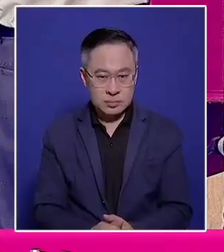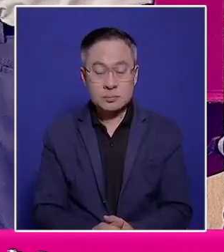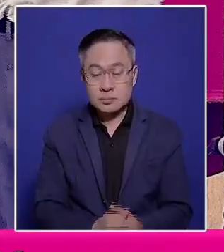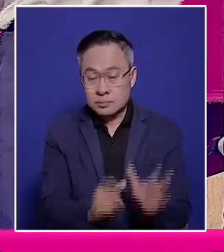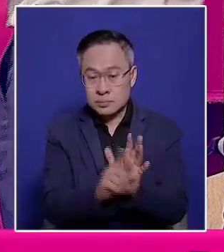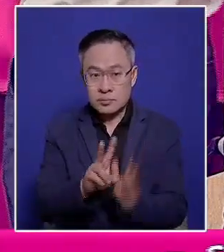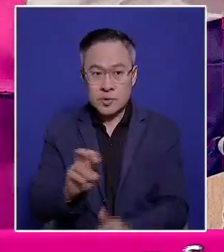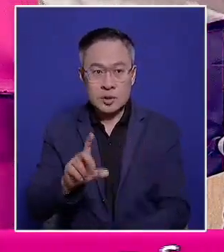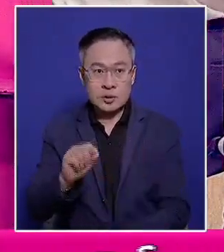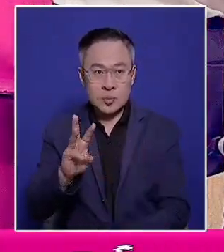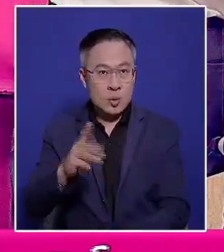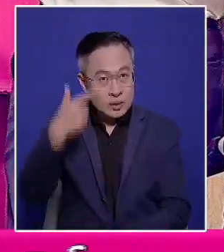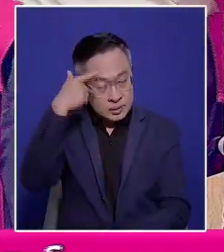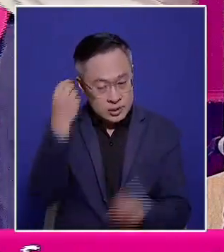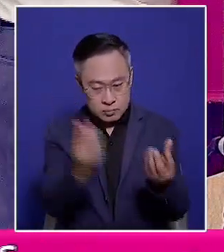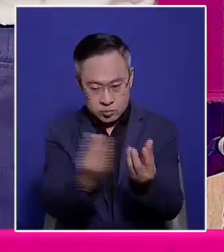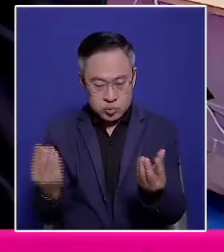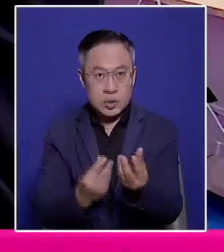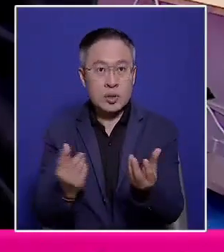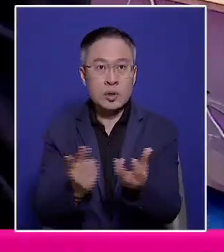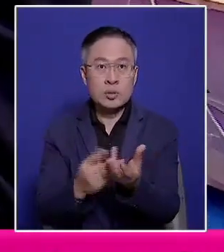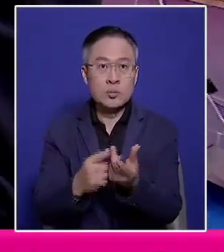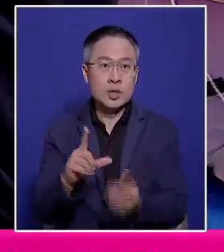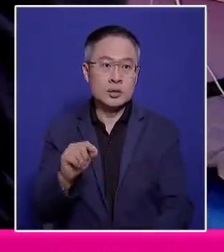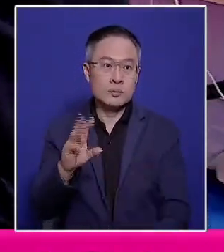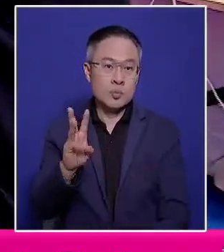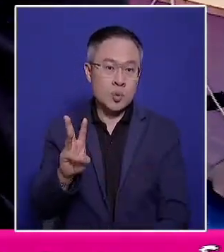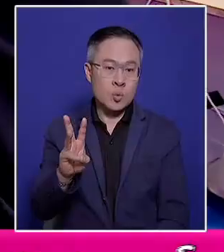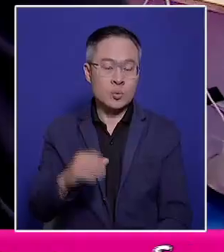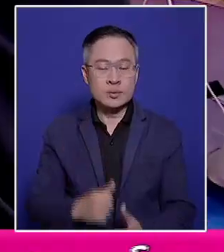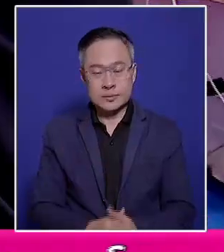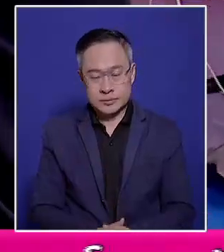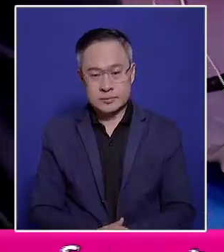งวดที่226จำนวน26ลูก